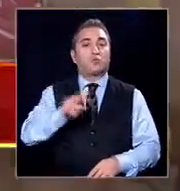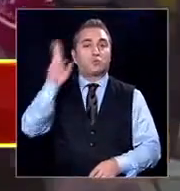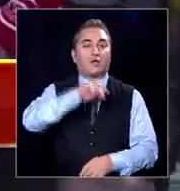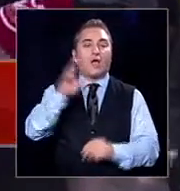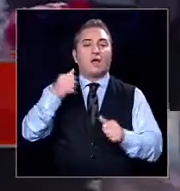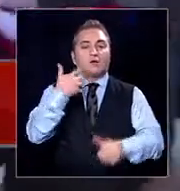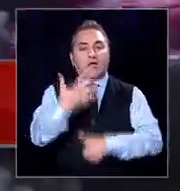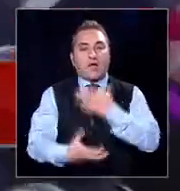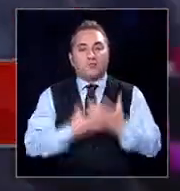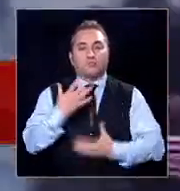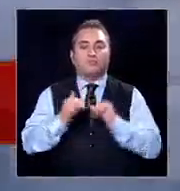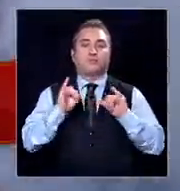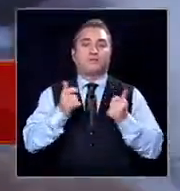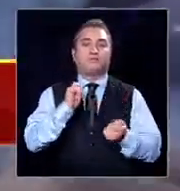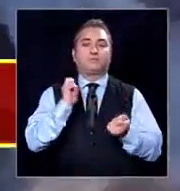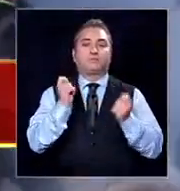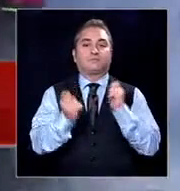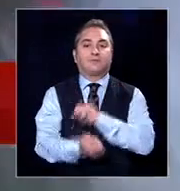dönüşmüştü.